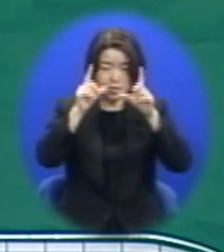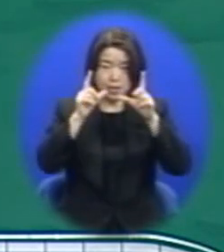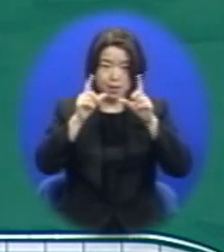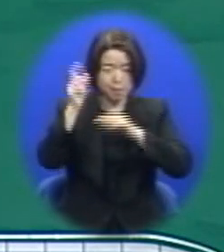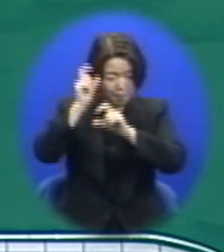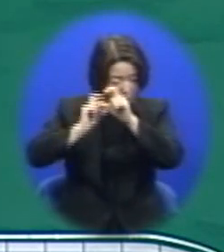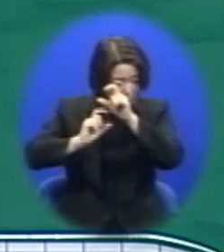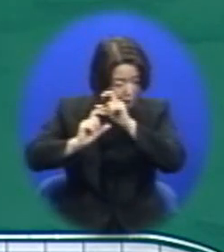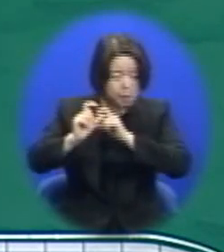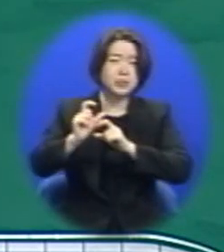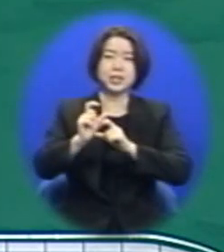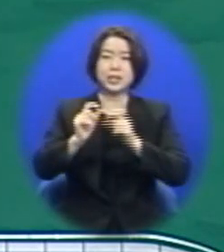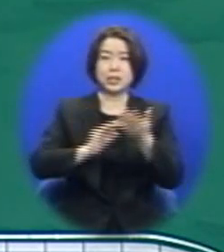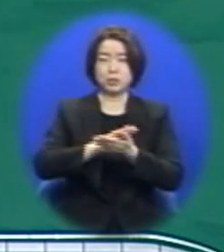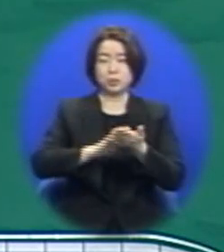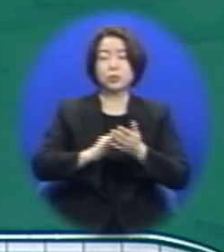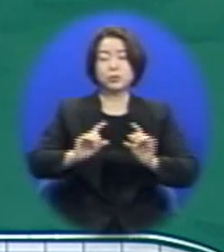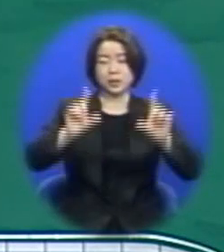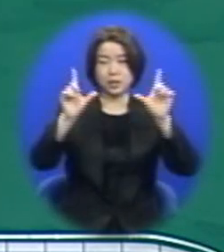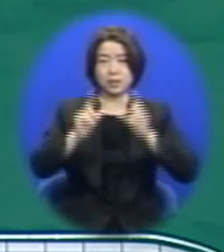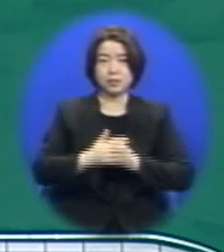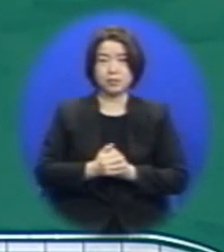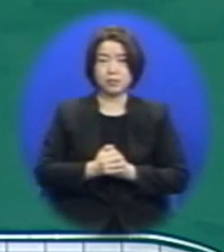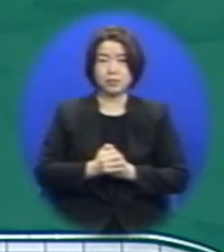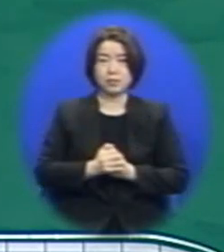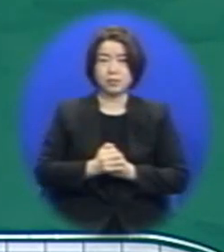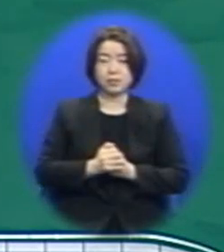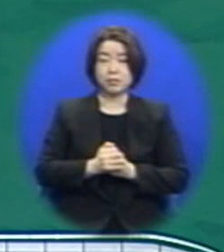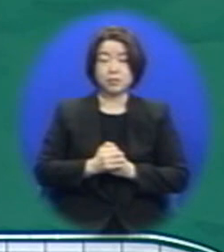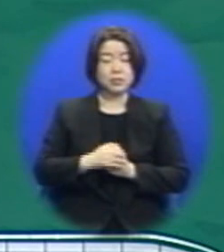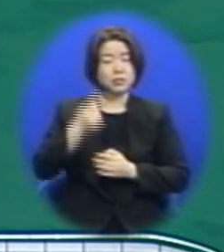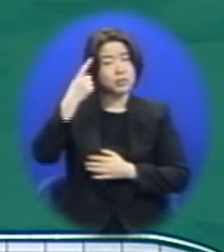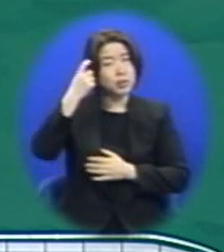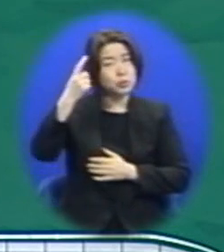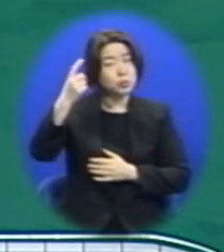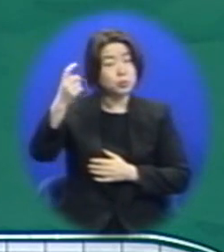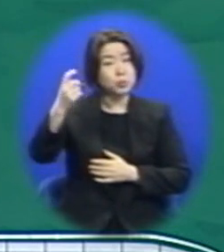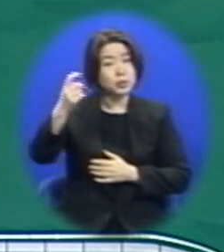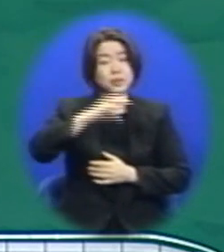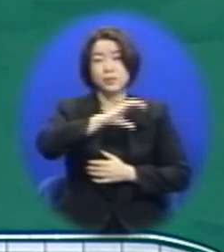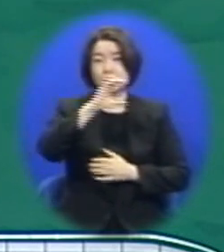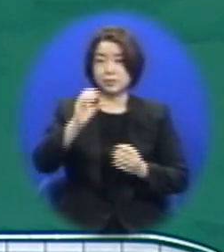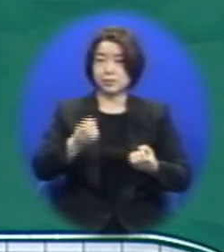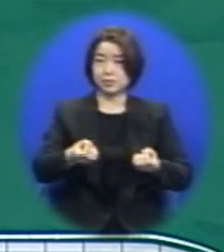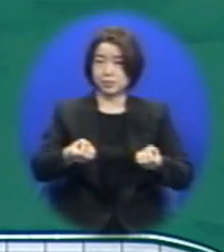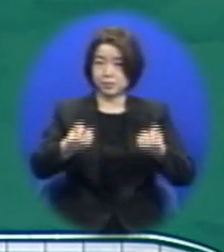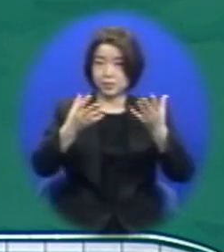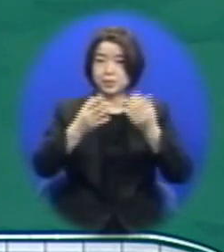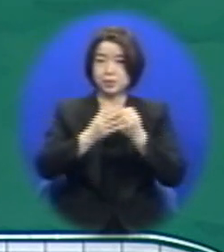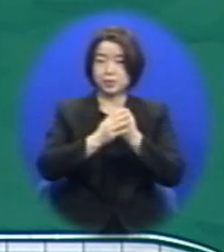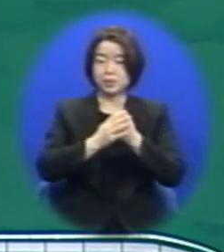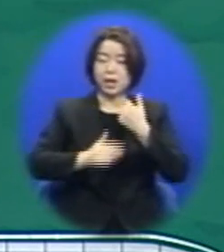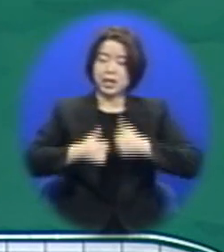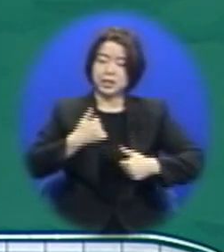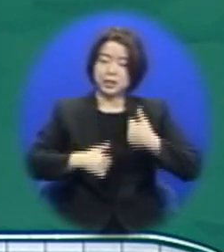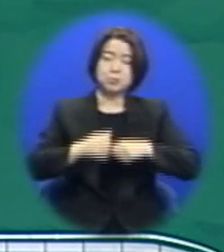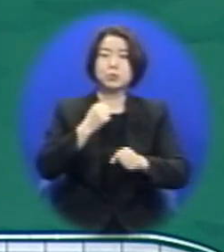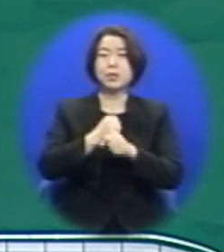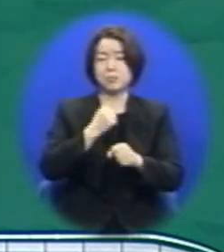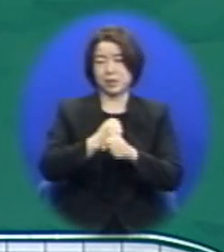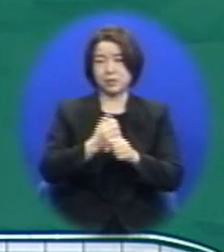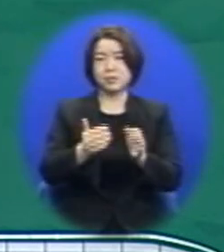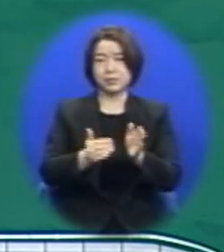밤을 새야 했었습니다. 하여튼 그랬던 추억이 성탄절을 왠지 모르게 기쁘게